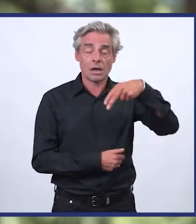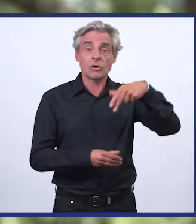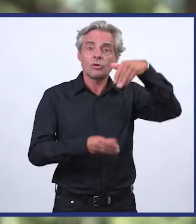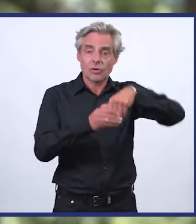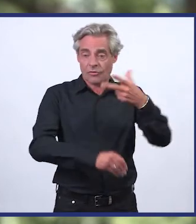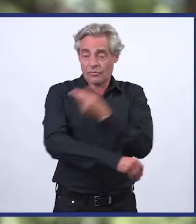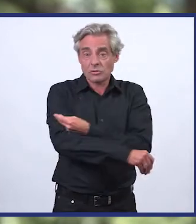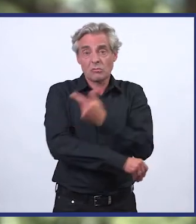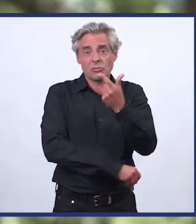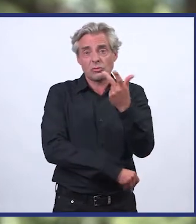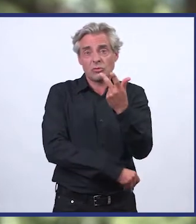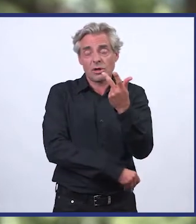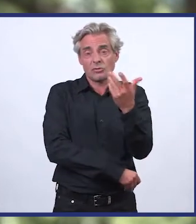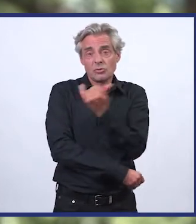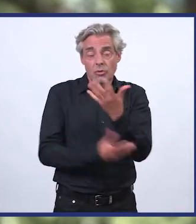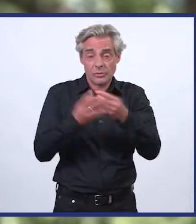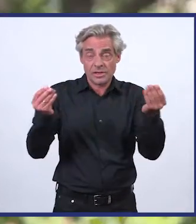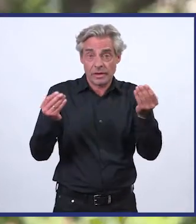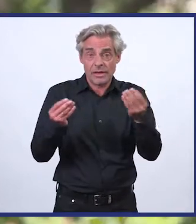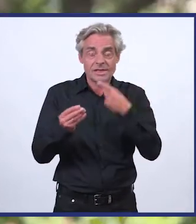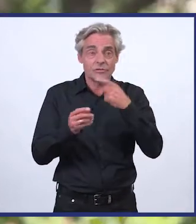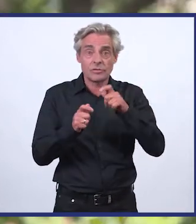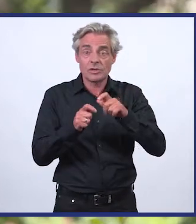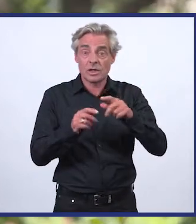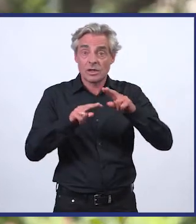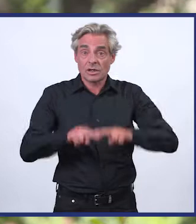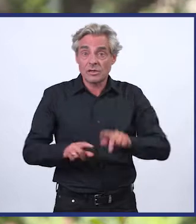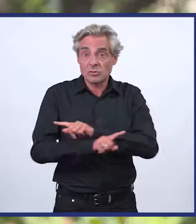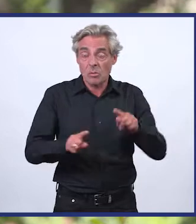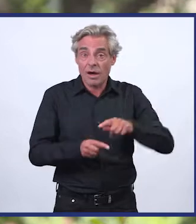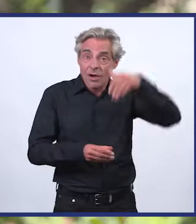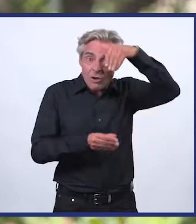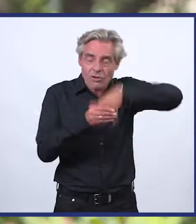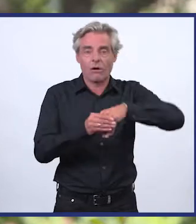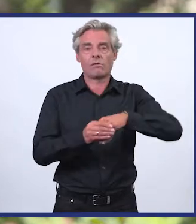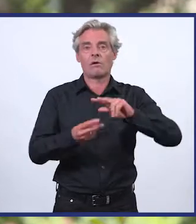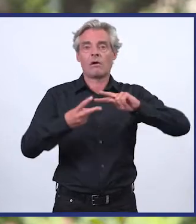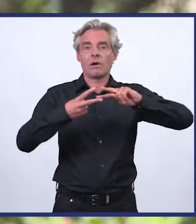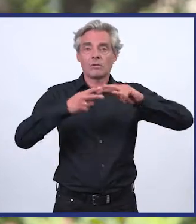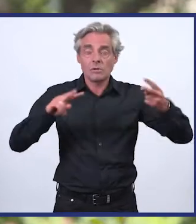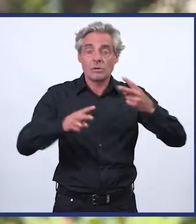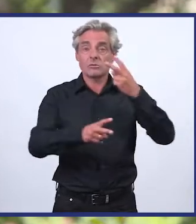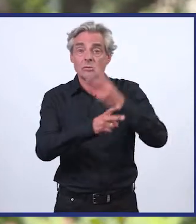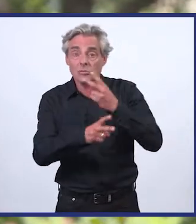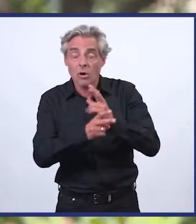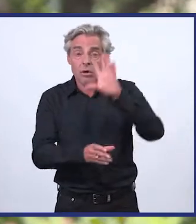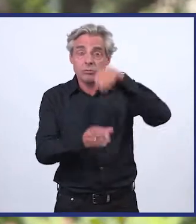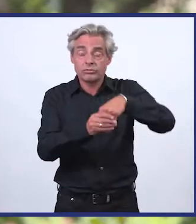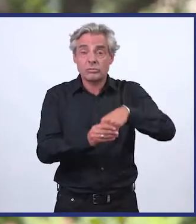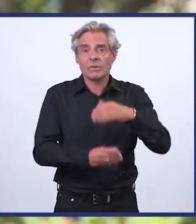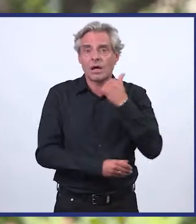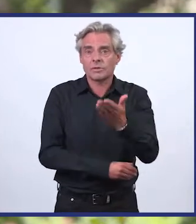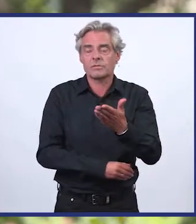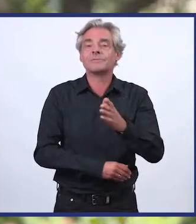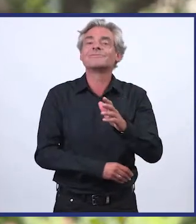qui est injecté dans ces vaccins est éliminé en 2-3 jours. Donc il ne persiste pas, il ne veut pas s'intégrer, s'associer au